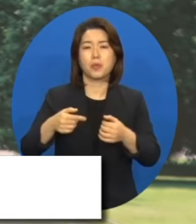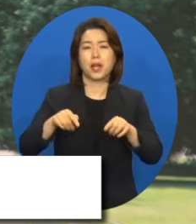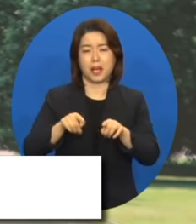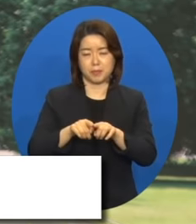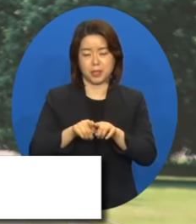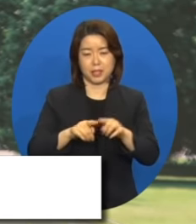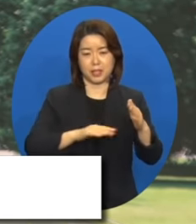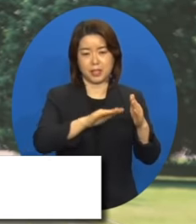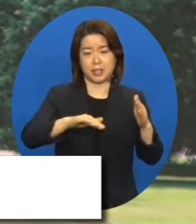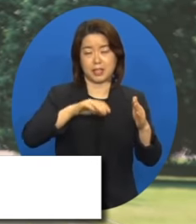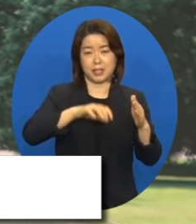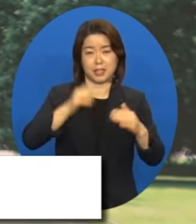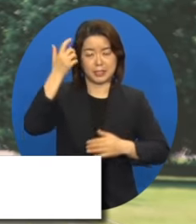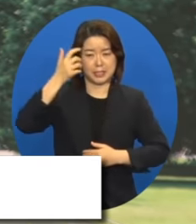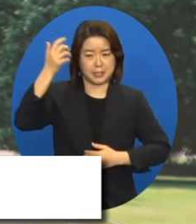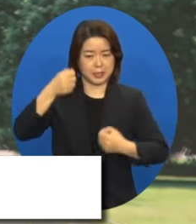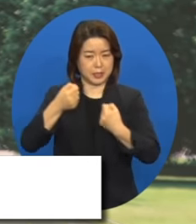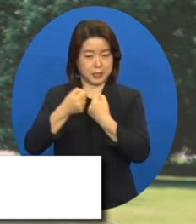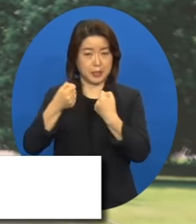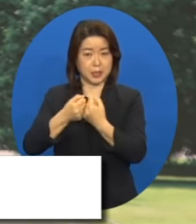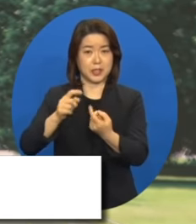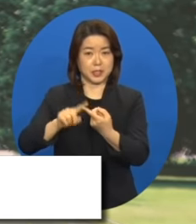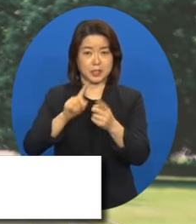대해서 말씀을 드리려고 합니다.